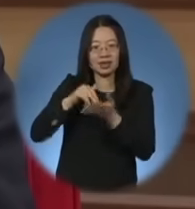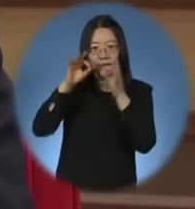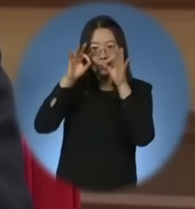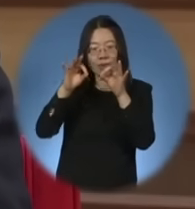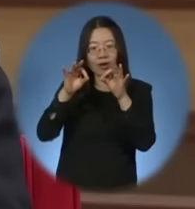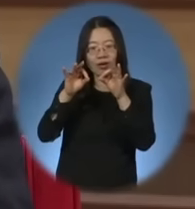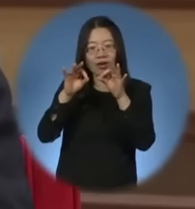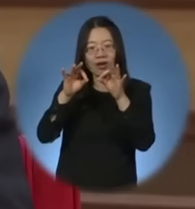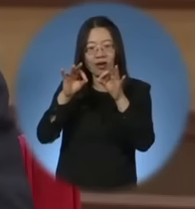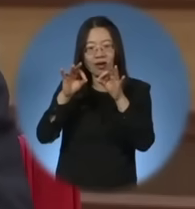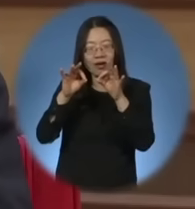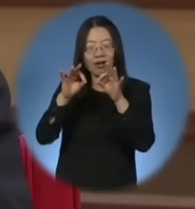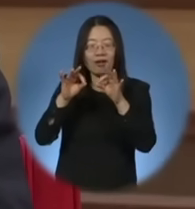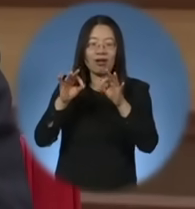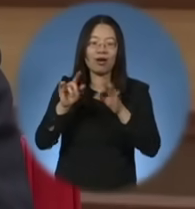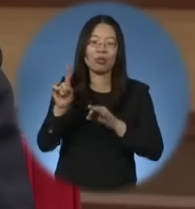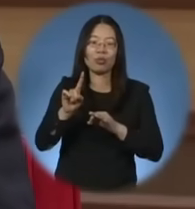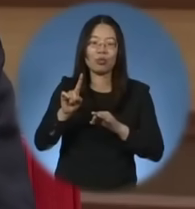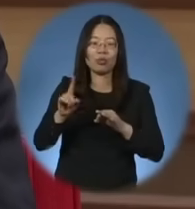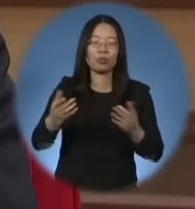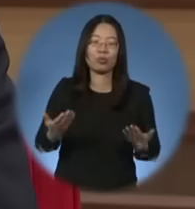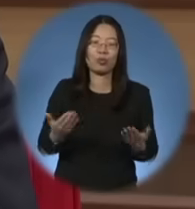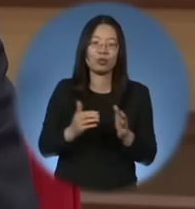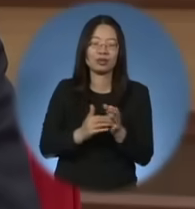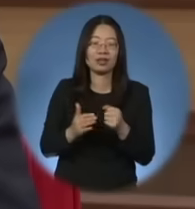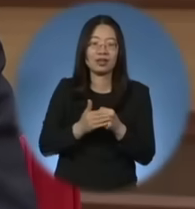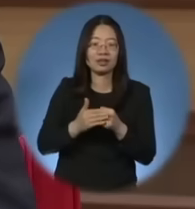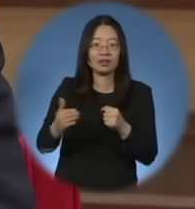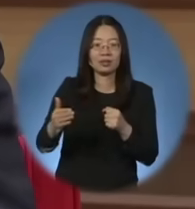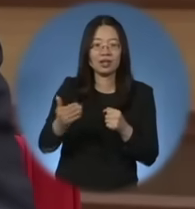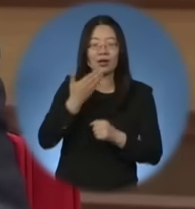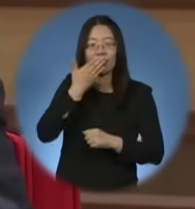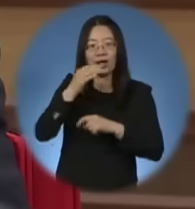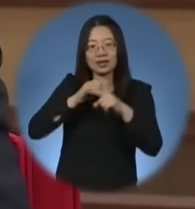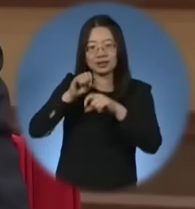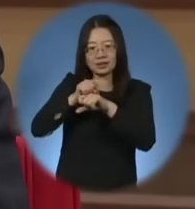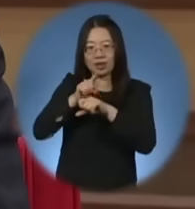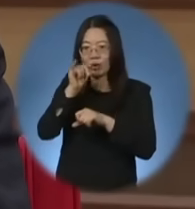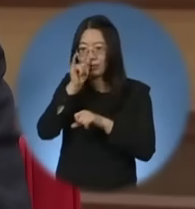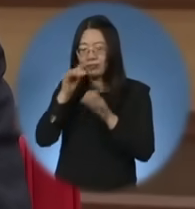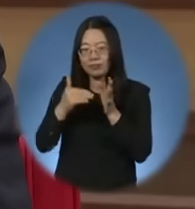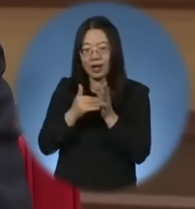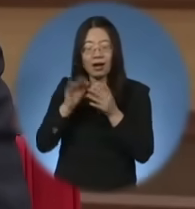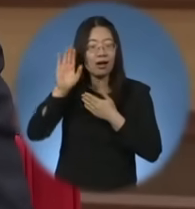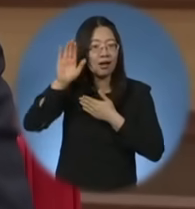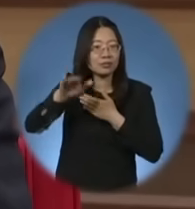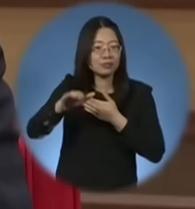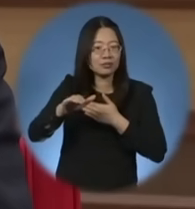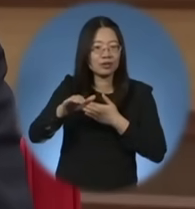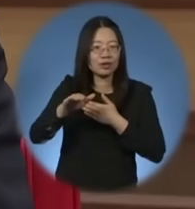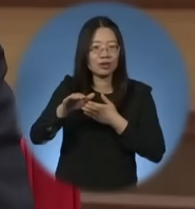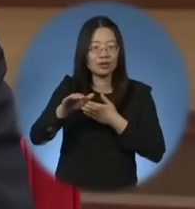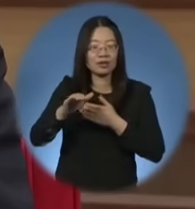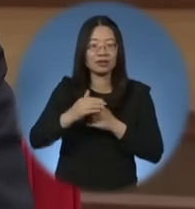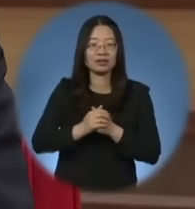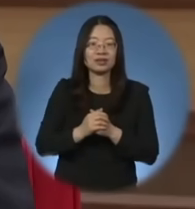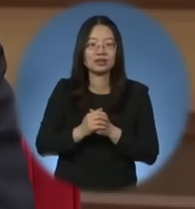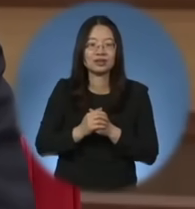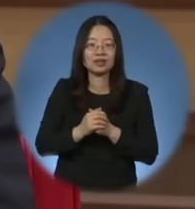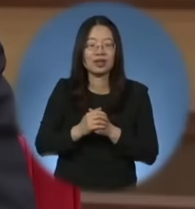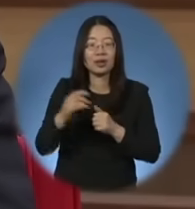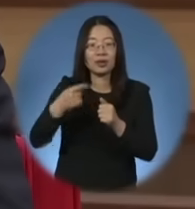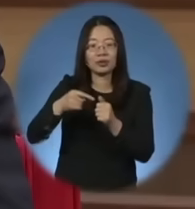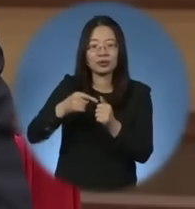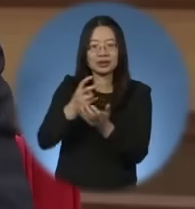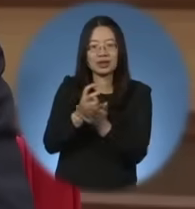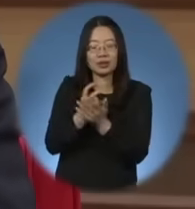당시는 아무것도 또 못하니까음 근데 그때는 그 가능성이 있었어요 앞으로 아주 훌륭한